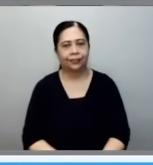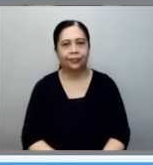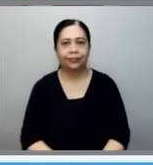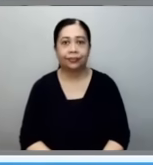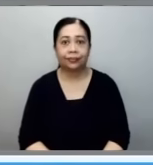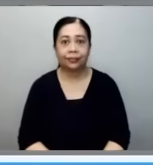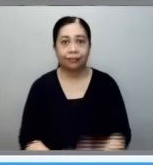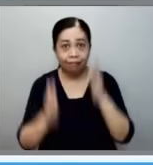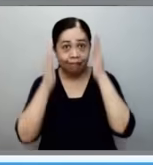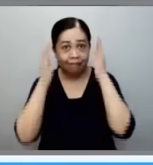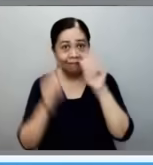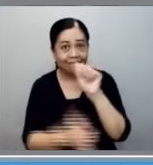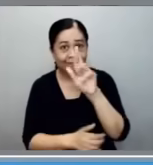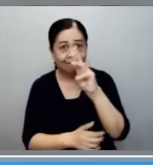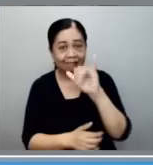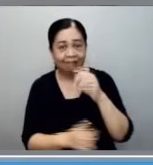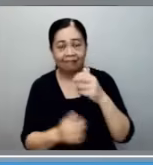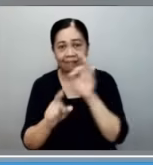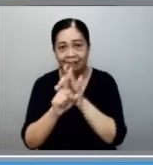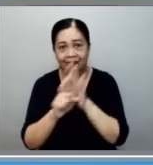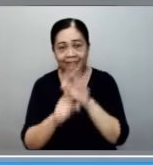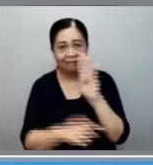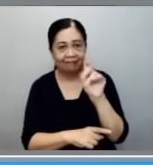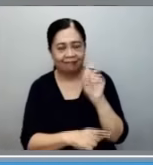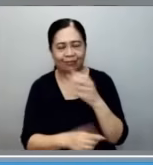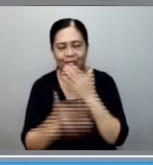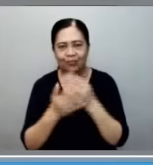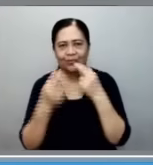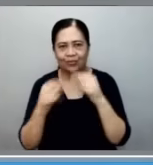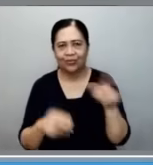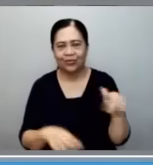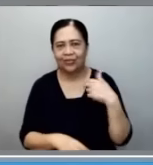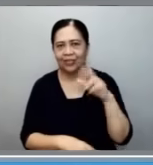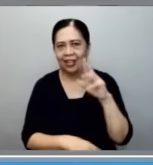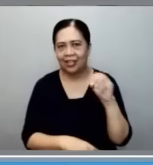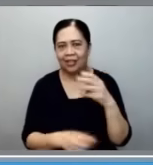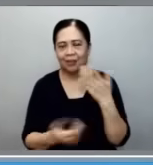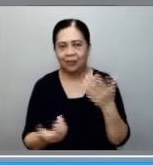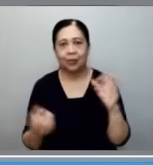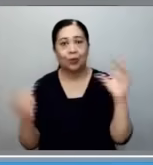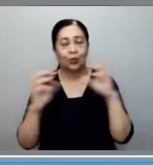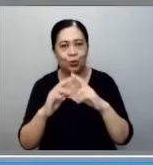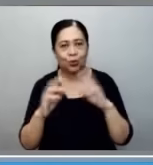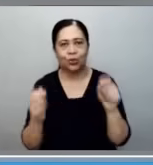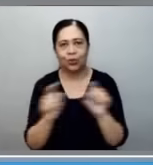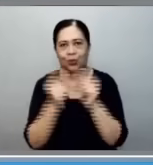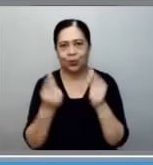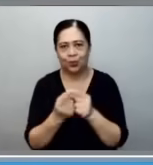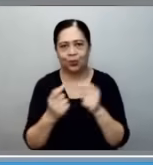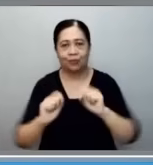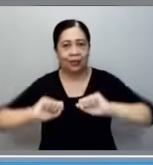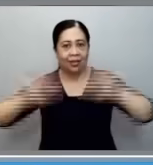Attention Army! Good news! May promise si BTS member RM tungkol sa reunion ng grupo. Sa pag-live niya sa